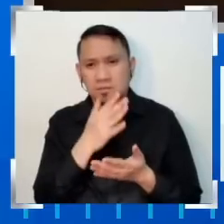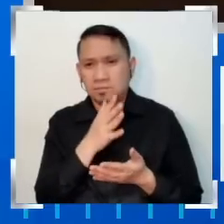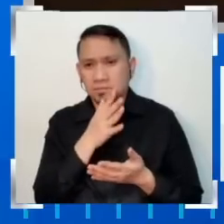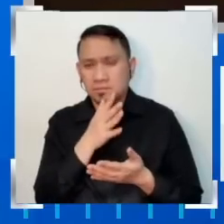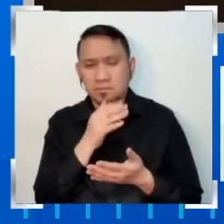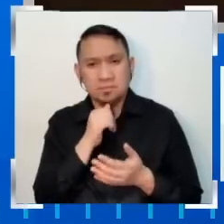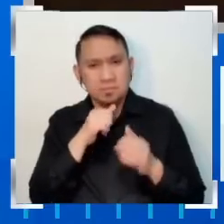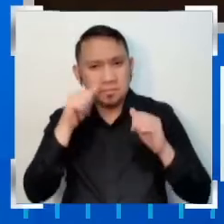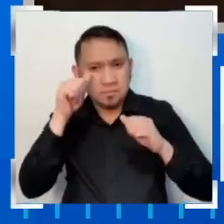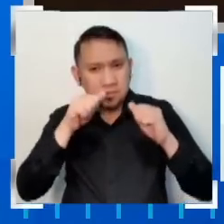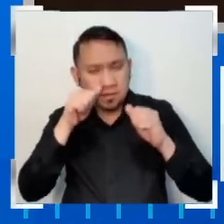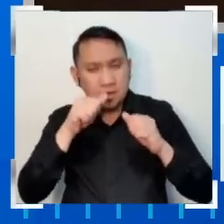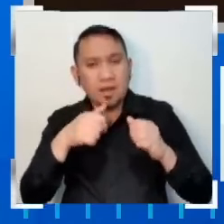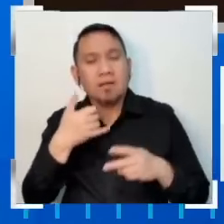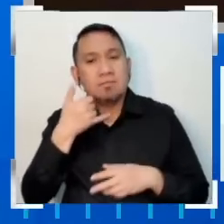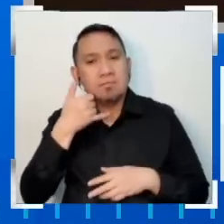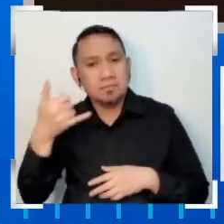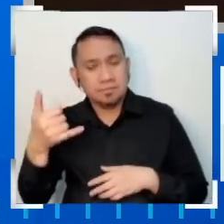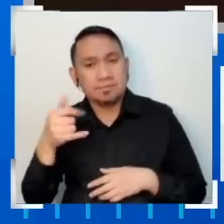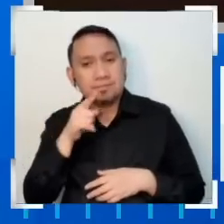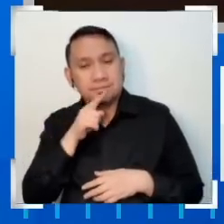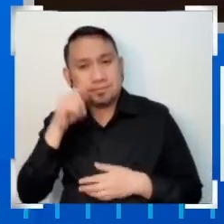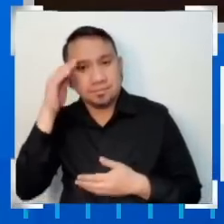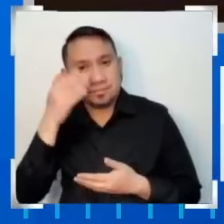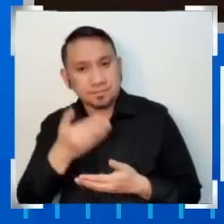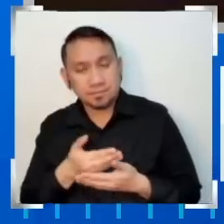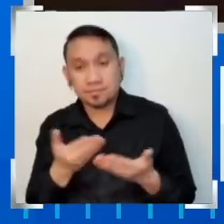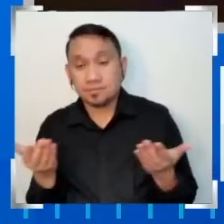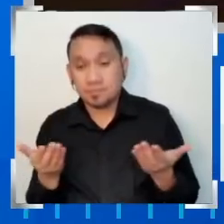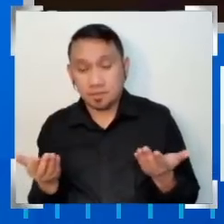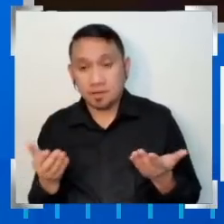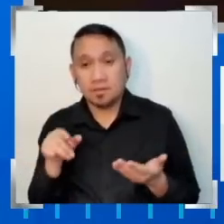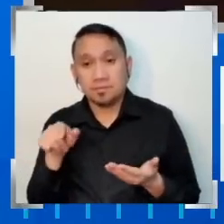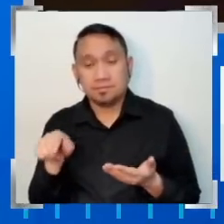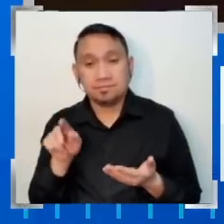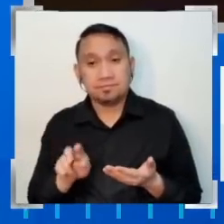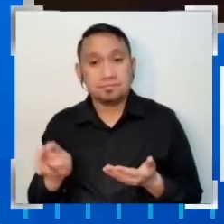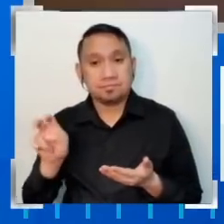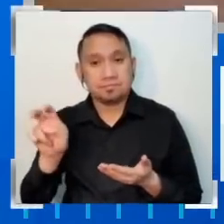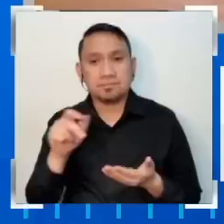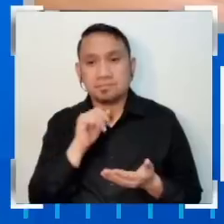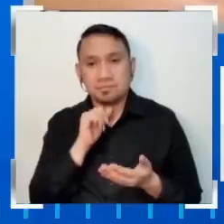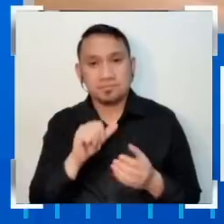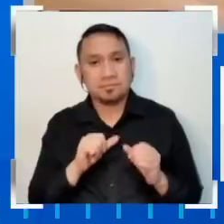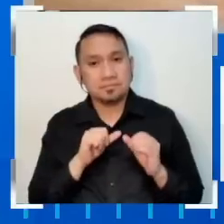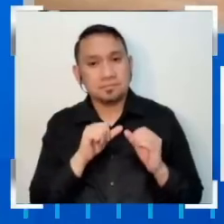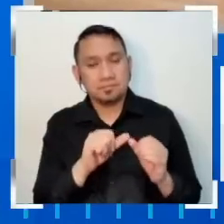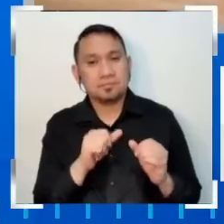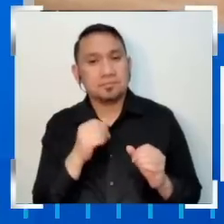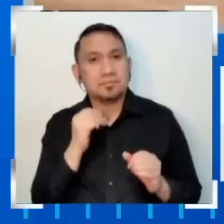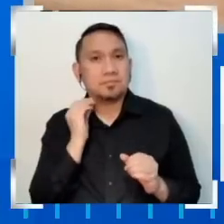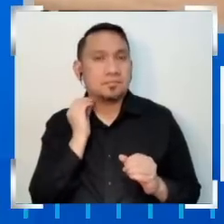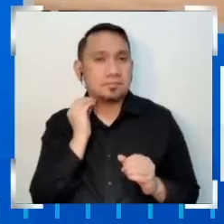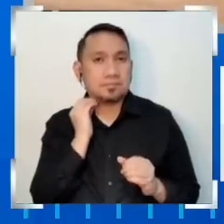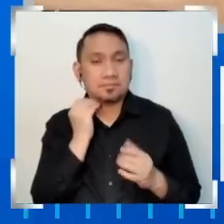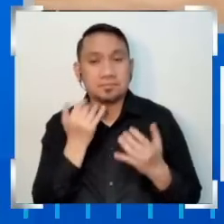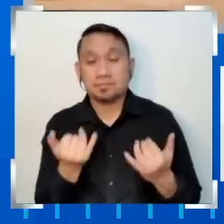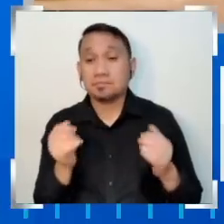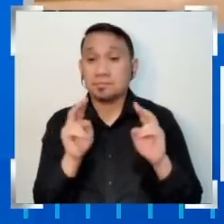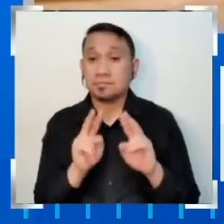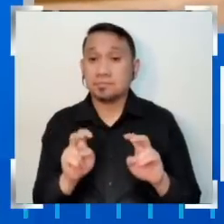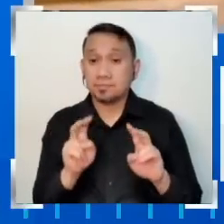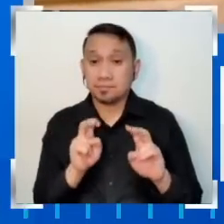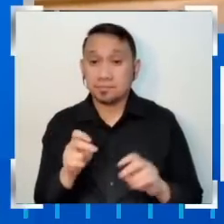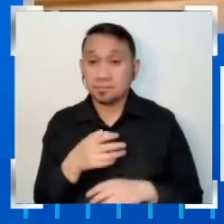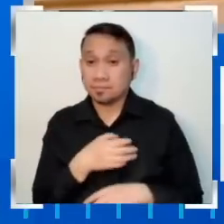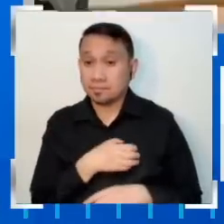nakontak din ng ginang ang kanyang anak na noo'y nasa skiing trip, kaya hindi natuloy ang panluloko. Iniimbestigahan na ng mga otoridad sa Amerika